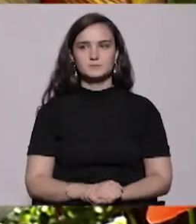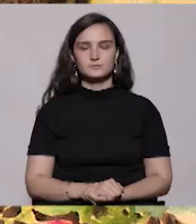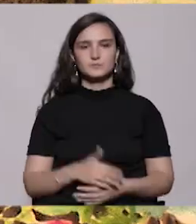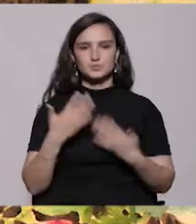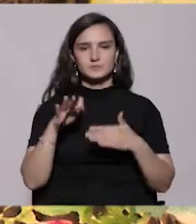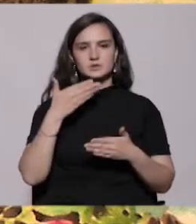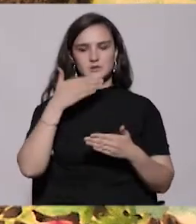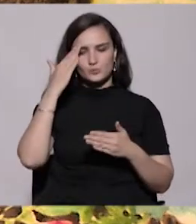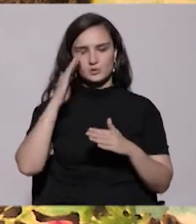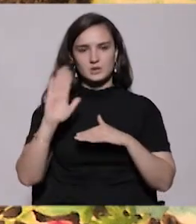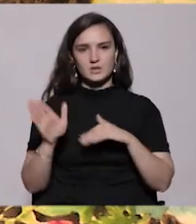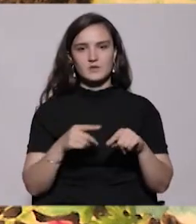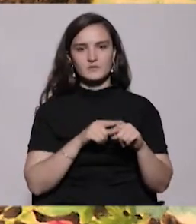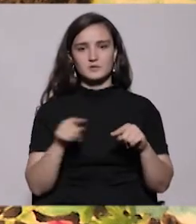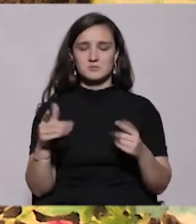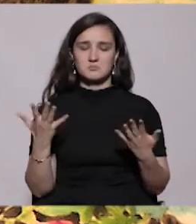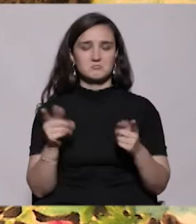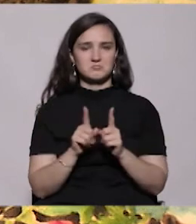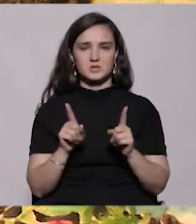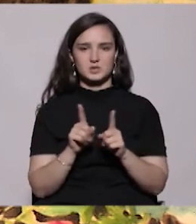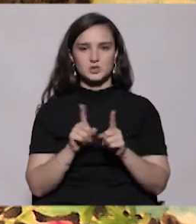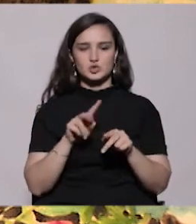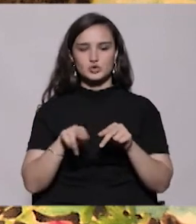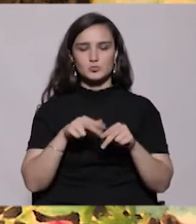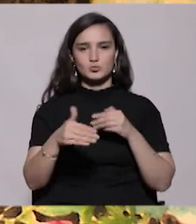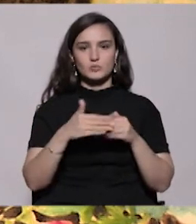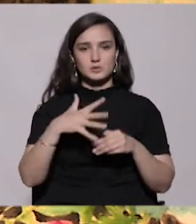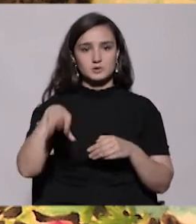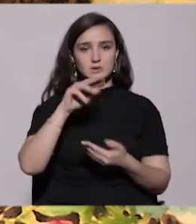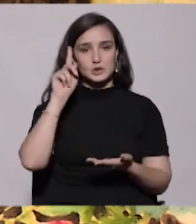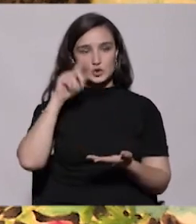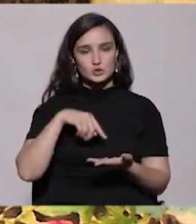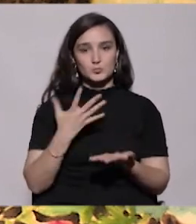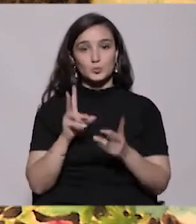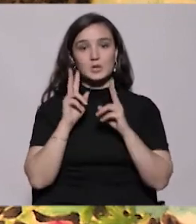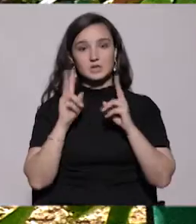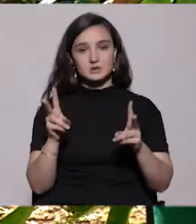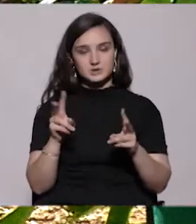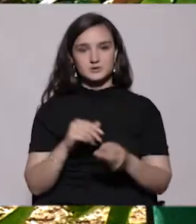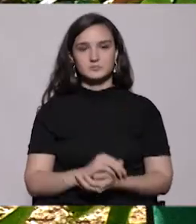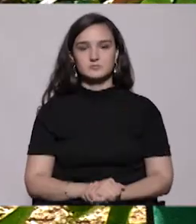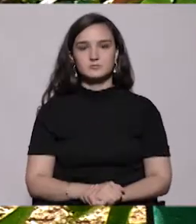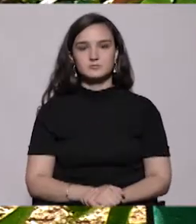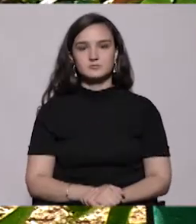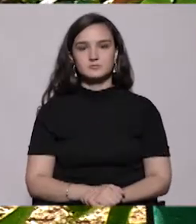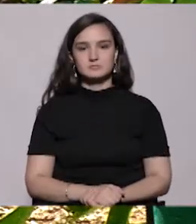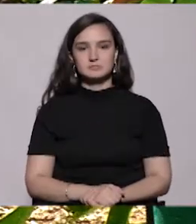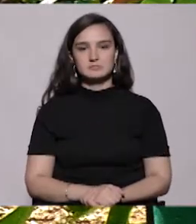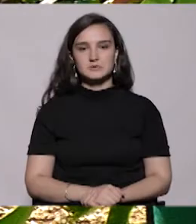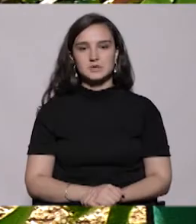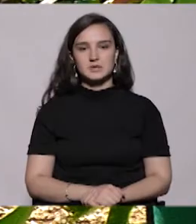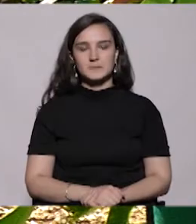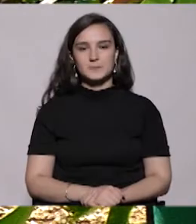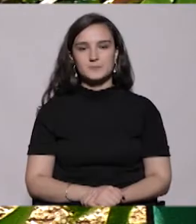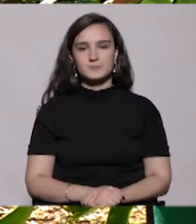უკვე ზაფხული გავიდა, მაგრამ მე რა შემდგომისთვის გეცოდინებათ თუ არიცეთ უკვე. ესეთი